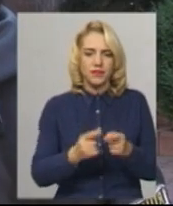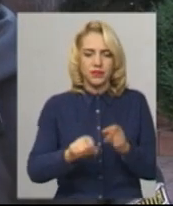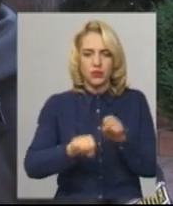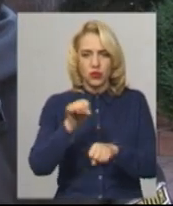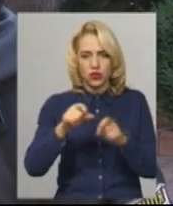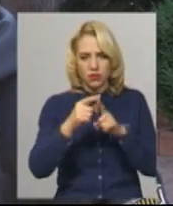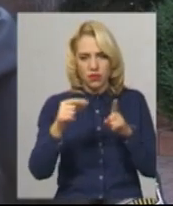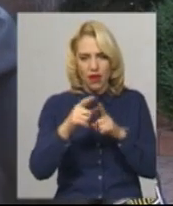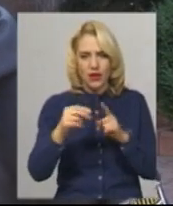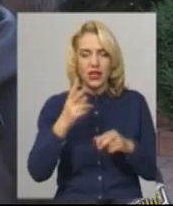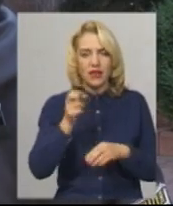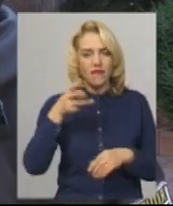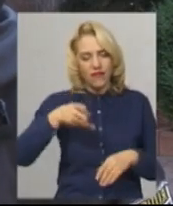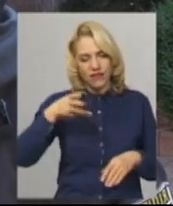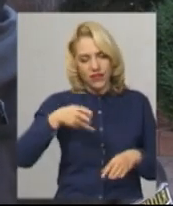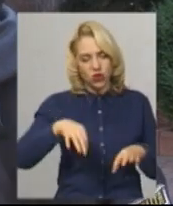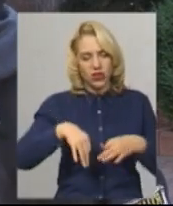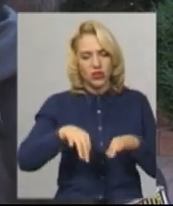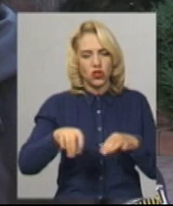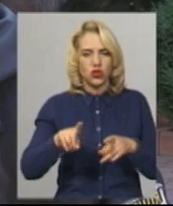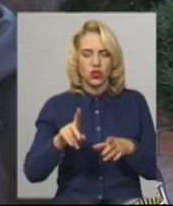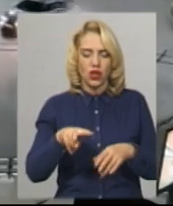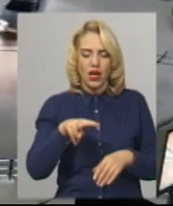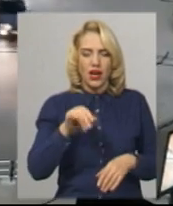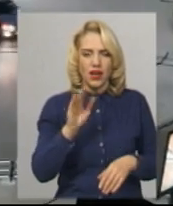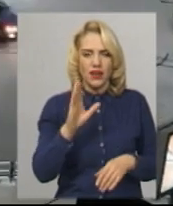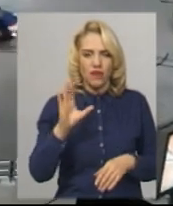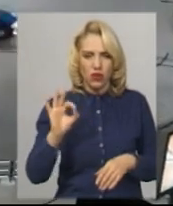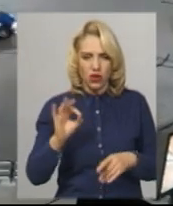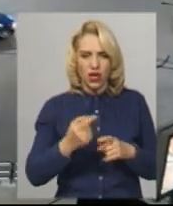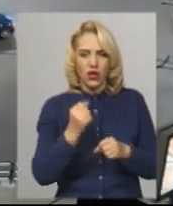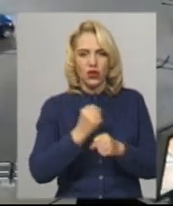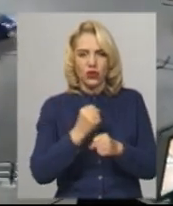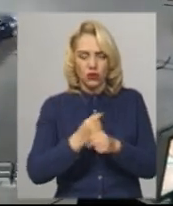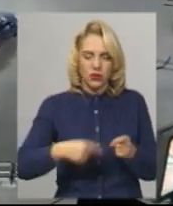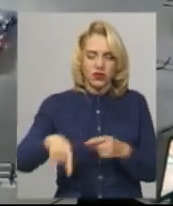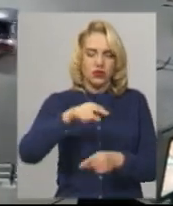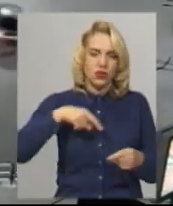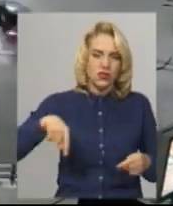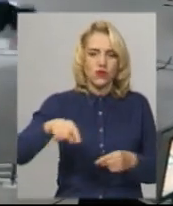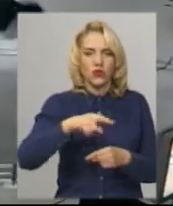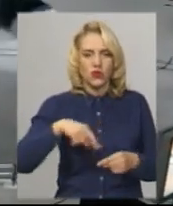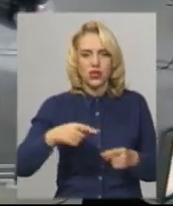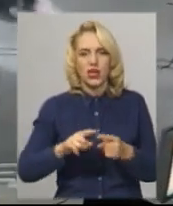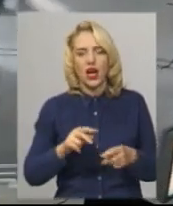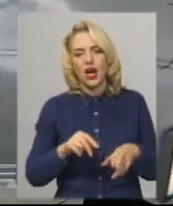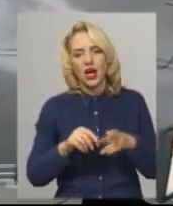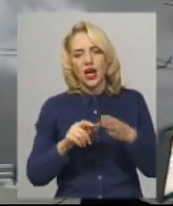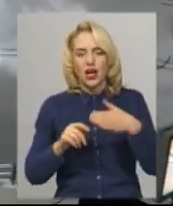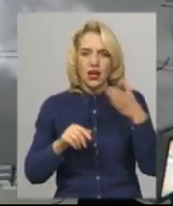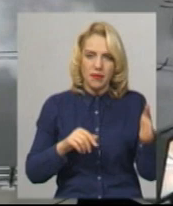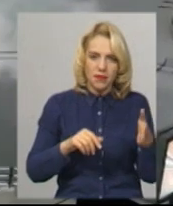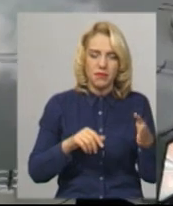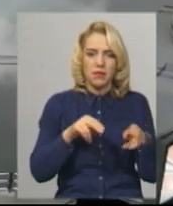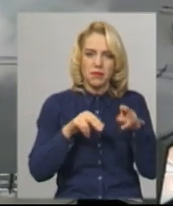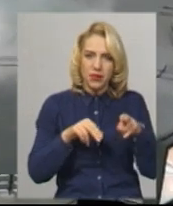та транспортних засобів, то транспортний засіб, що розташований ліворуч на відео, здійснює декілька розворотів праворуч, а транспортний засіб, що розташований